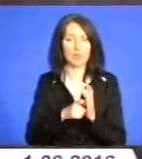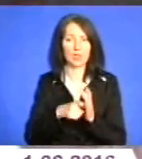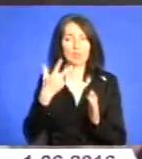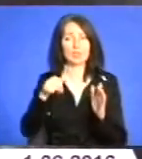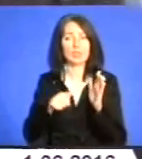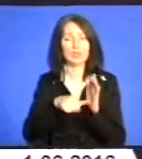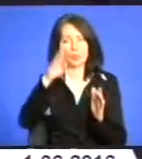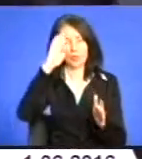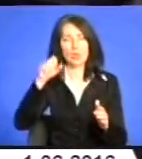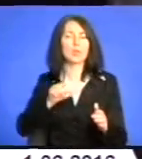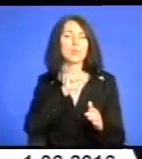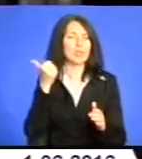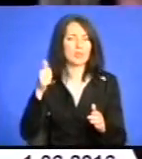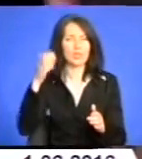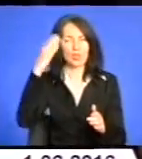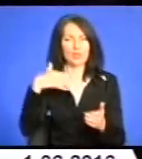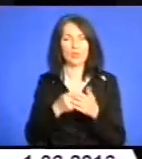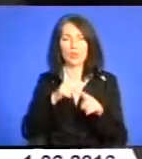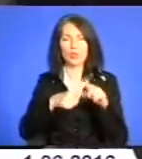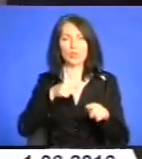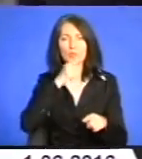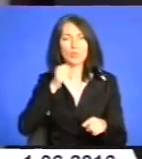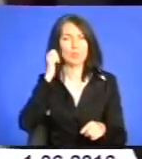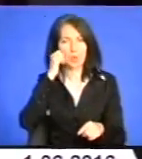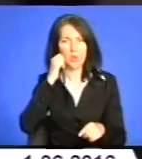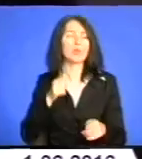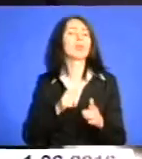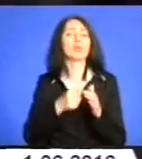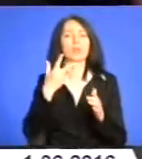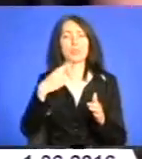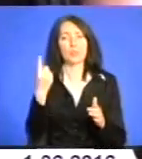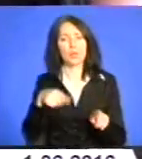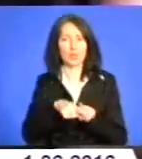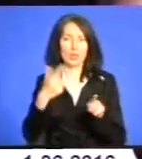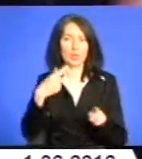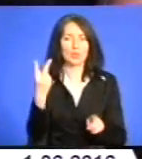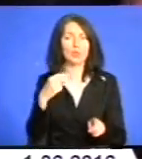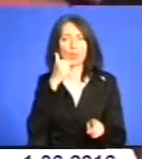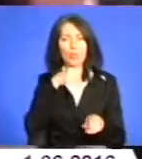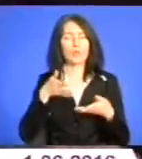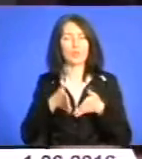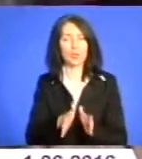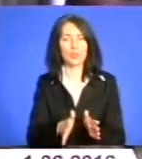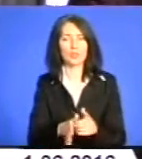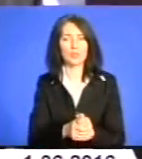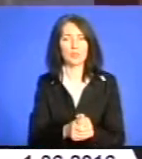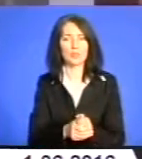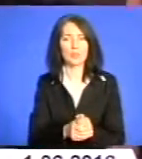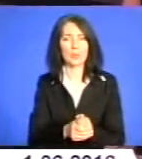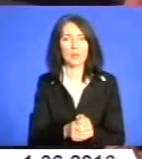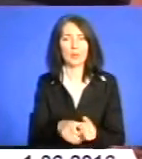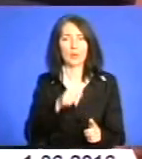бабі, 1931 та 1932 років народження. Він почав злапав мене за